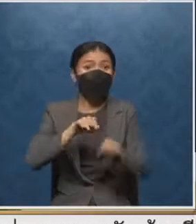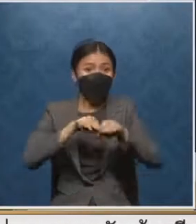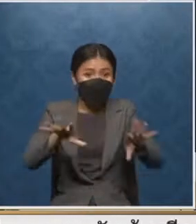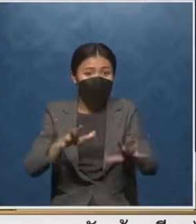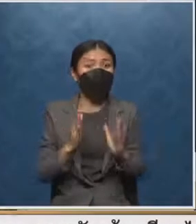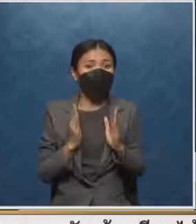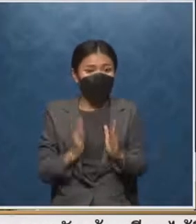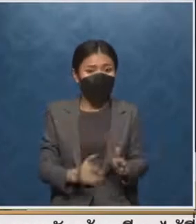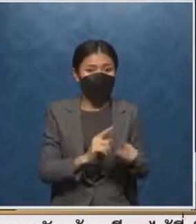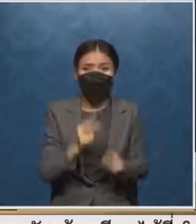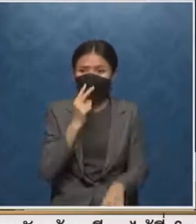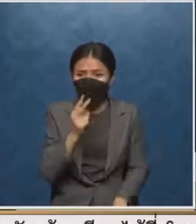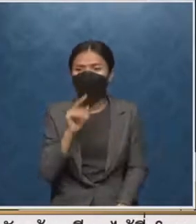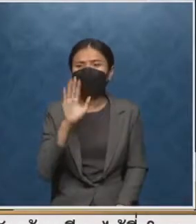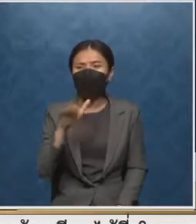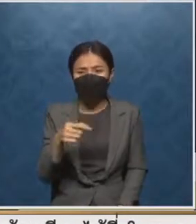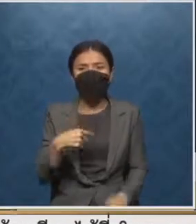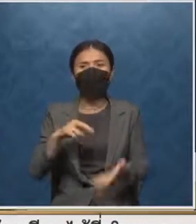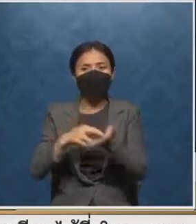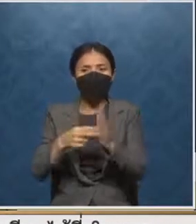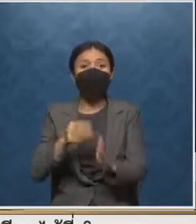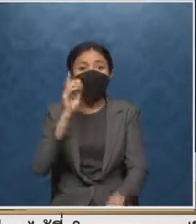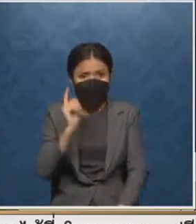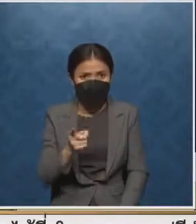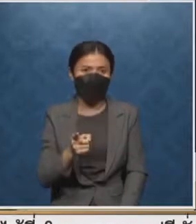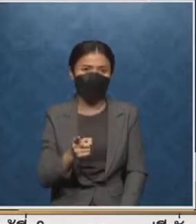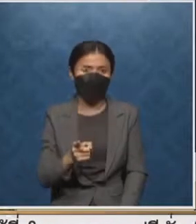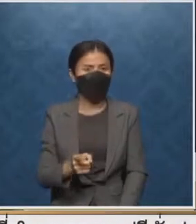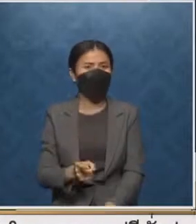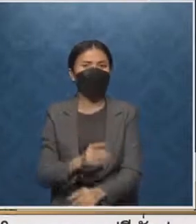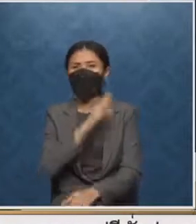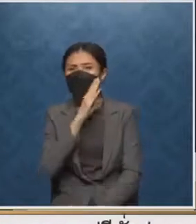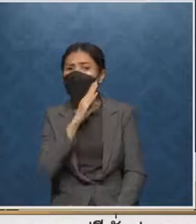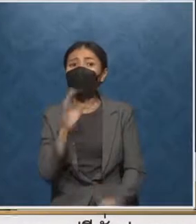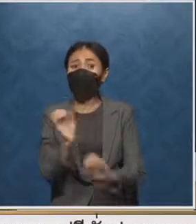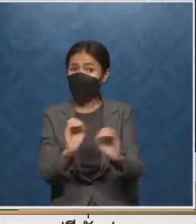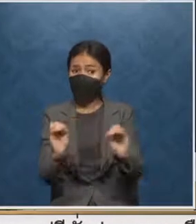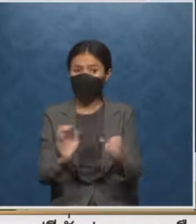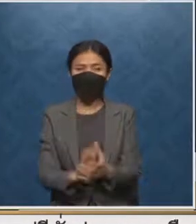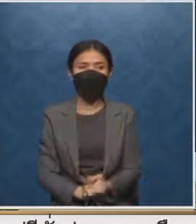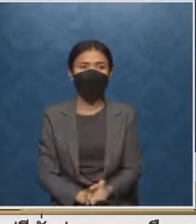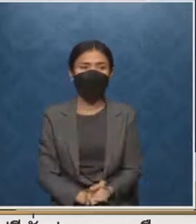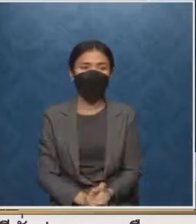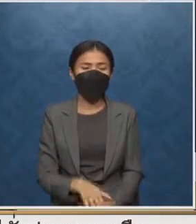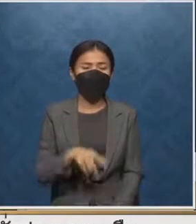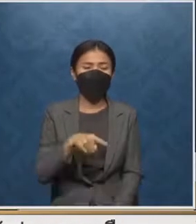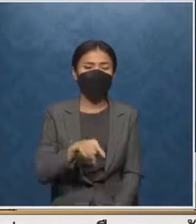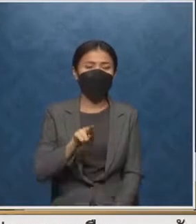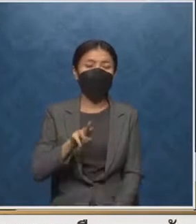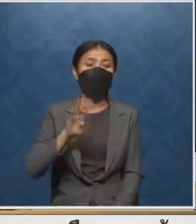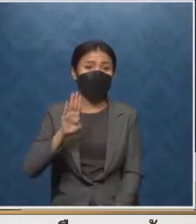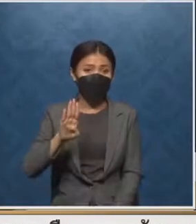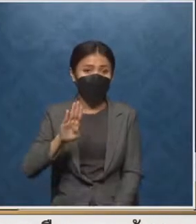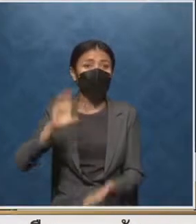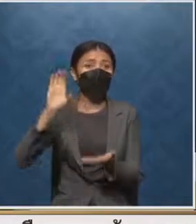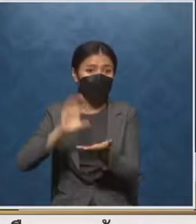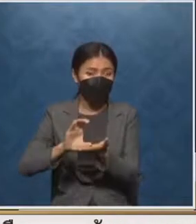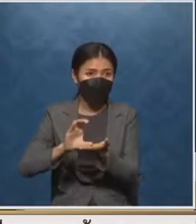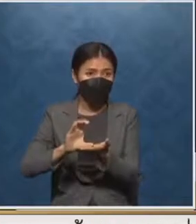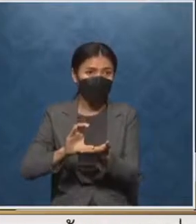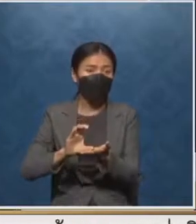รรค์ผมได้ดูในมาตรา3ของพระราชบัญญัติกองทุนพัฒนาสื่อปลอดภัยและสร้างสรร